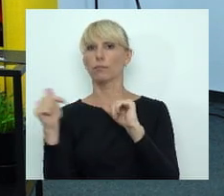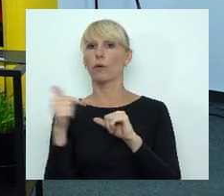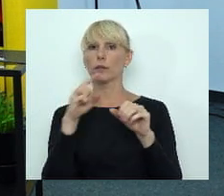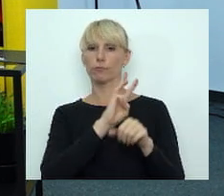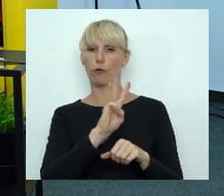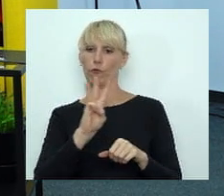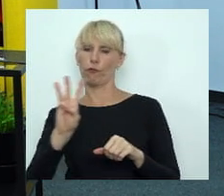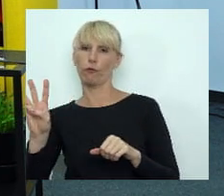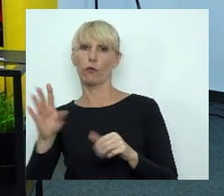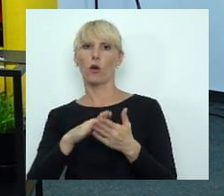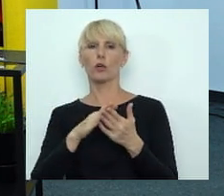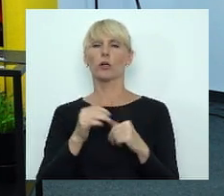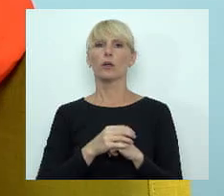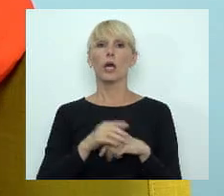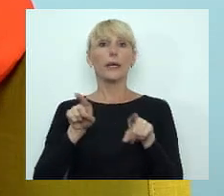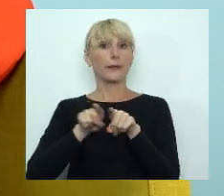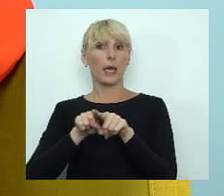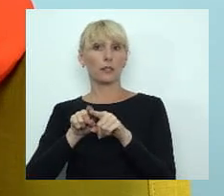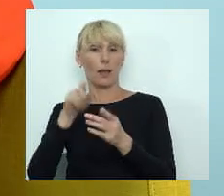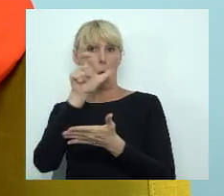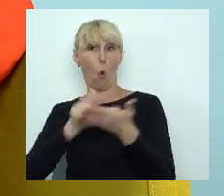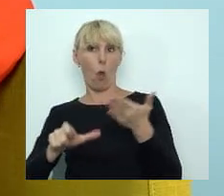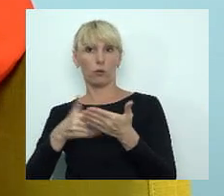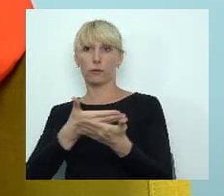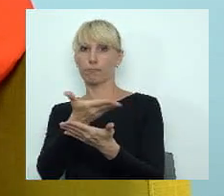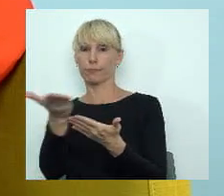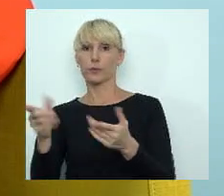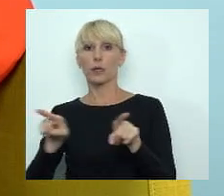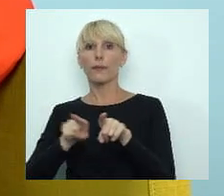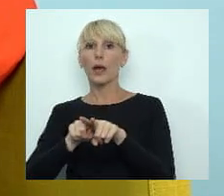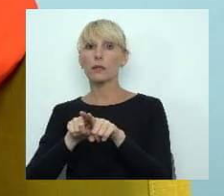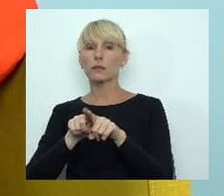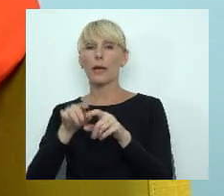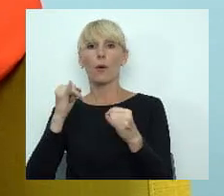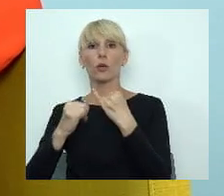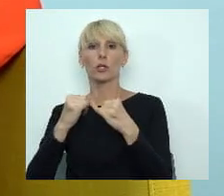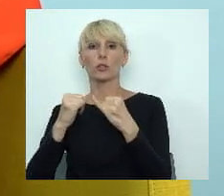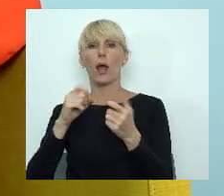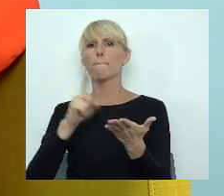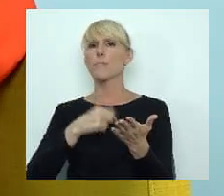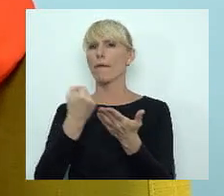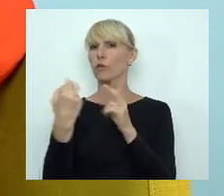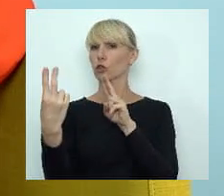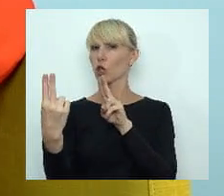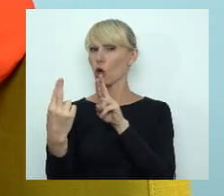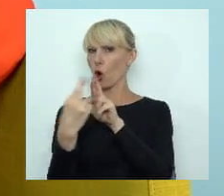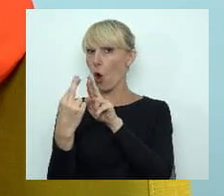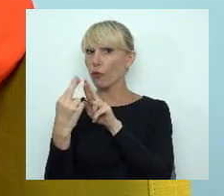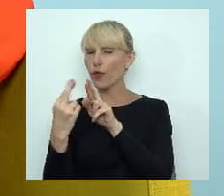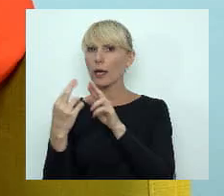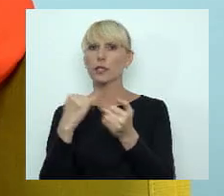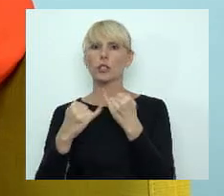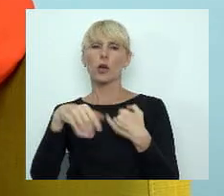się w klauzulach informacyjnych, które szpital ma sformułować i przy pierwszym kontakcie, czyli przy pozyskiwaniu